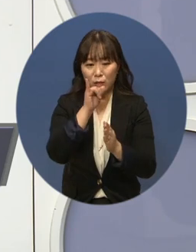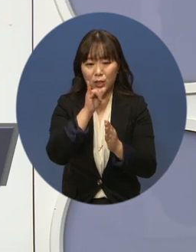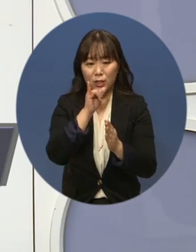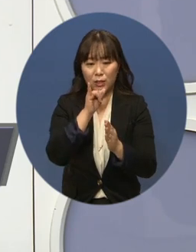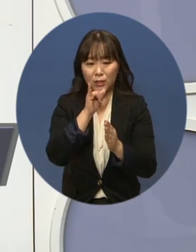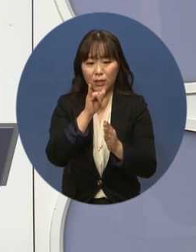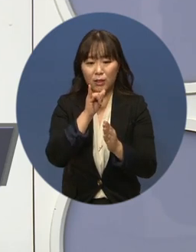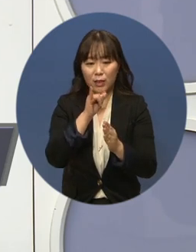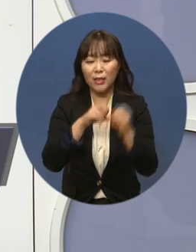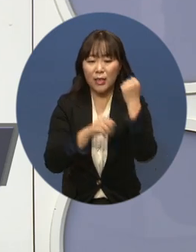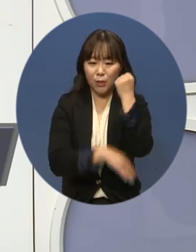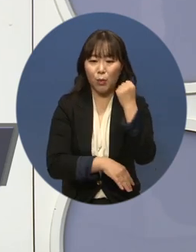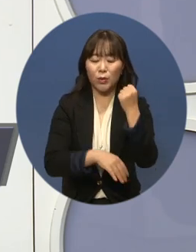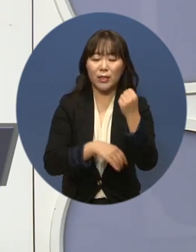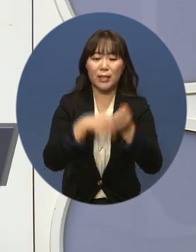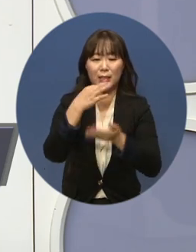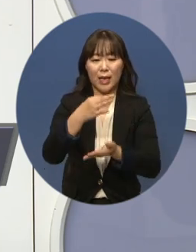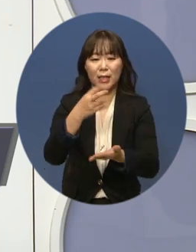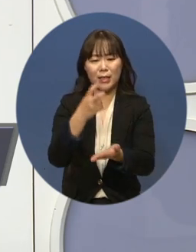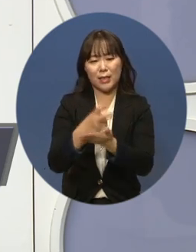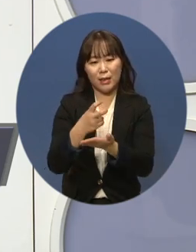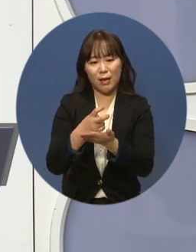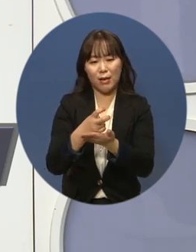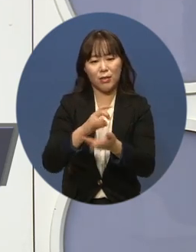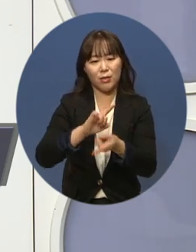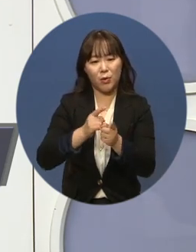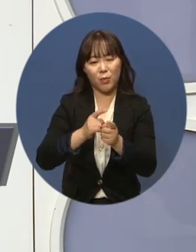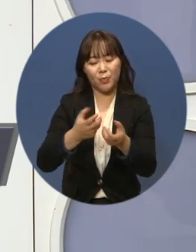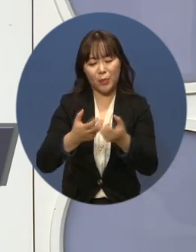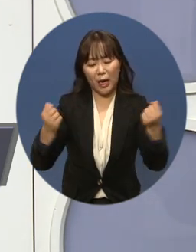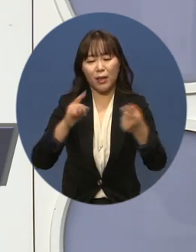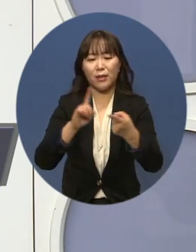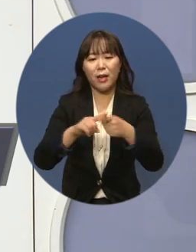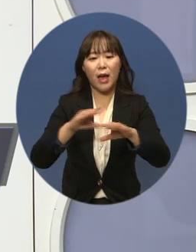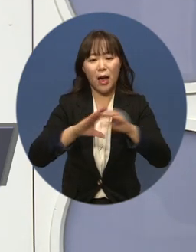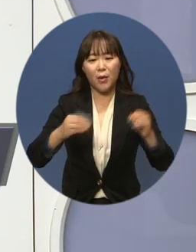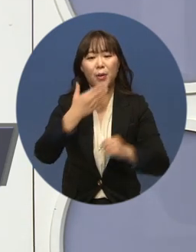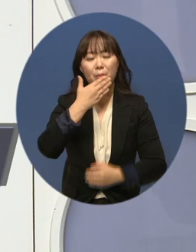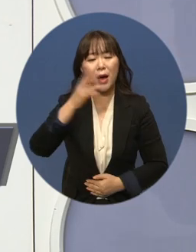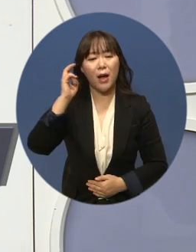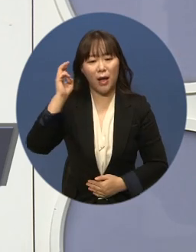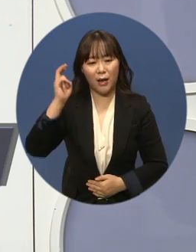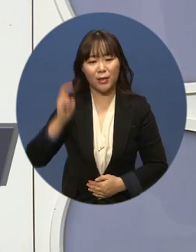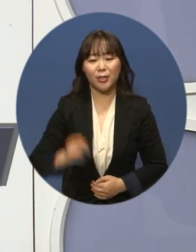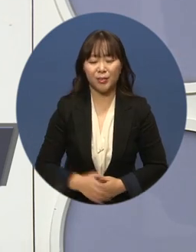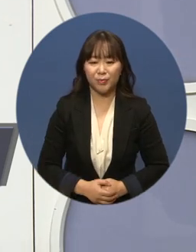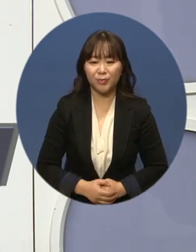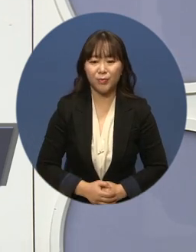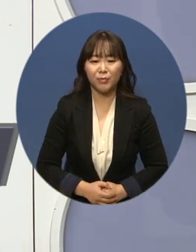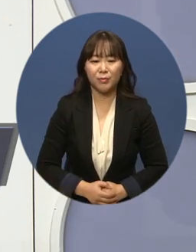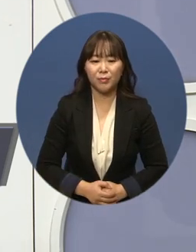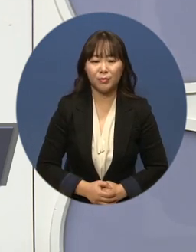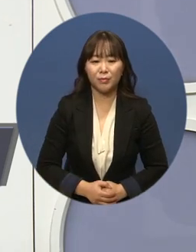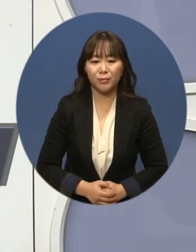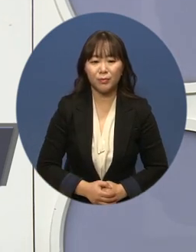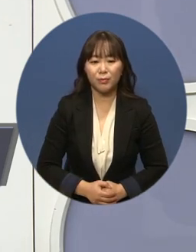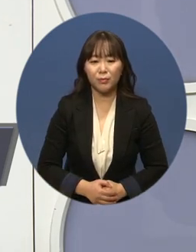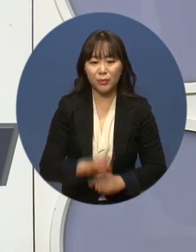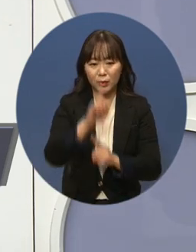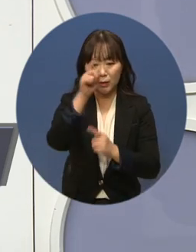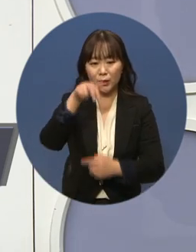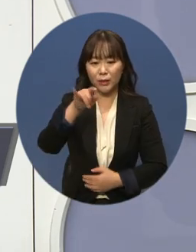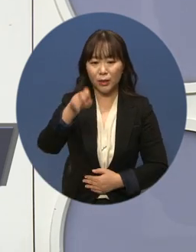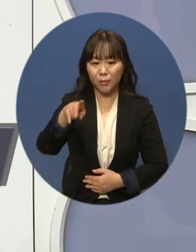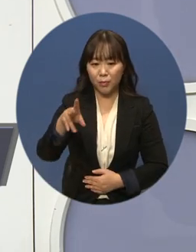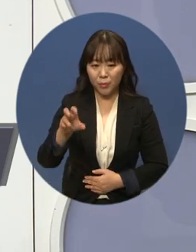가능한 거라서 나는 기본자산제가 그나마 양극화를 해소하는 데 크게 도움이 된다고 생각해서 주장을 하고 있고요. 이재명